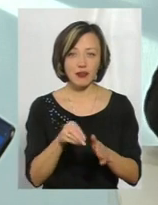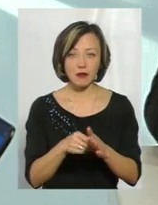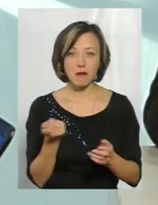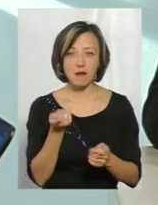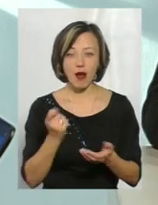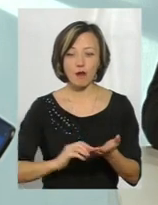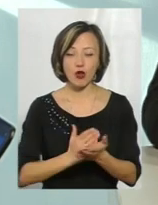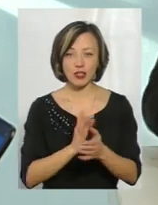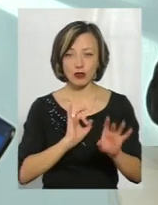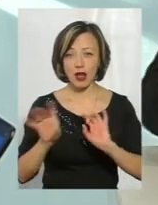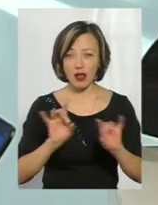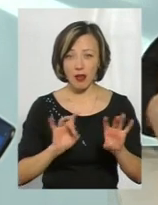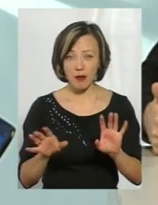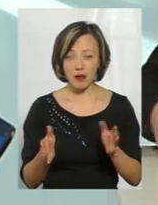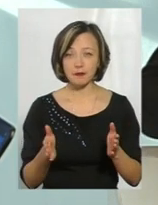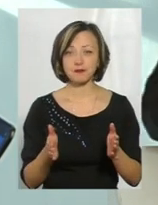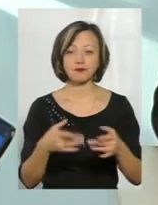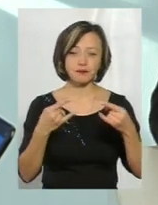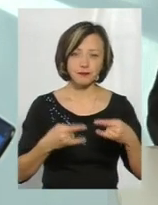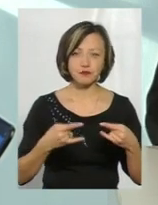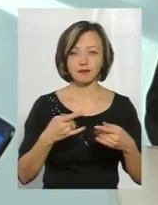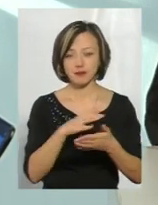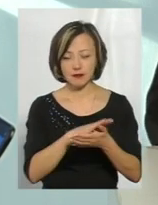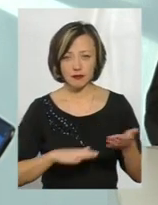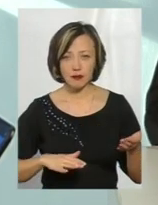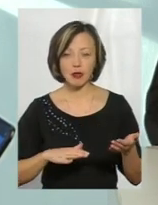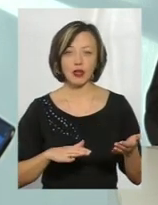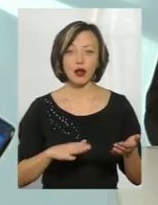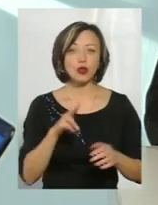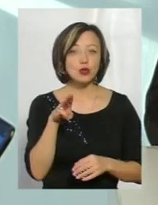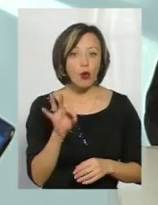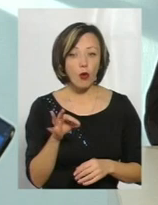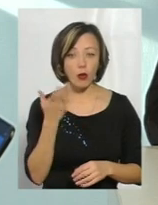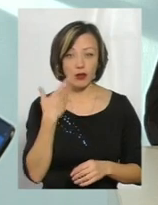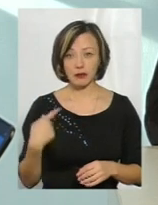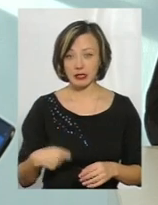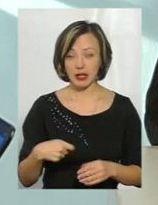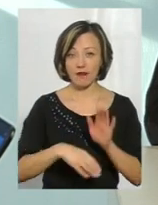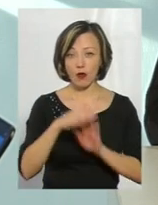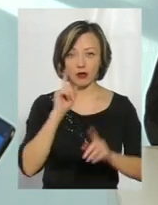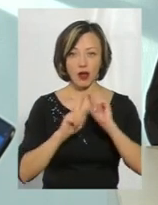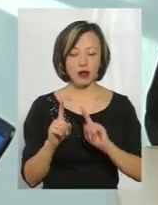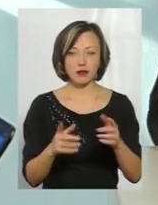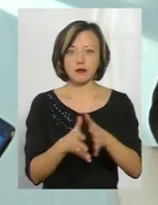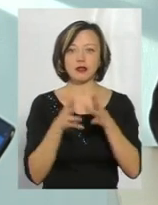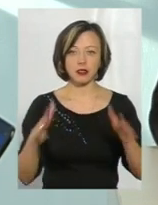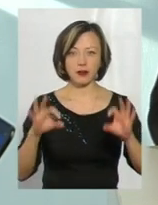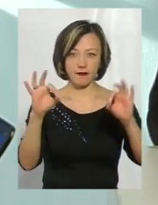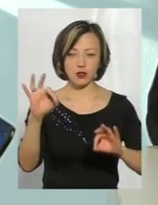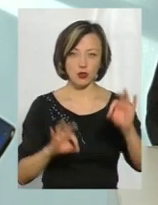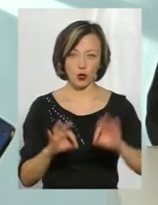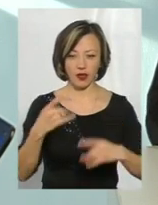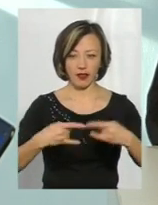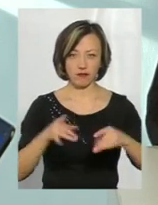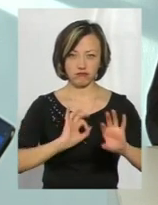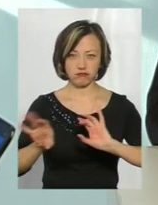мало політичної реклами, по телебаченню і так далі, то президентська Верховна Рада досить значний відсоток.